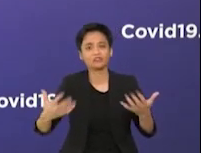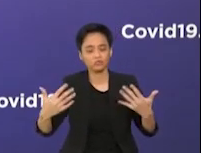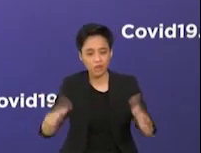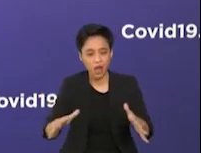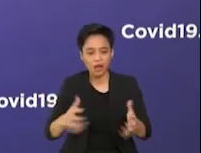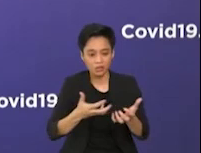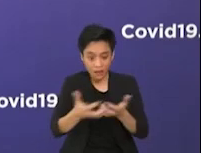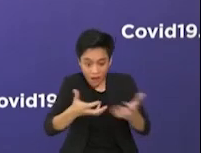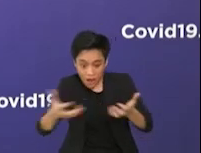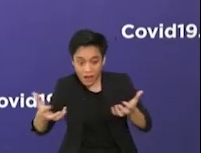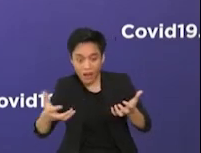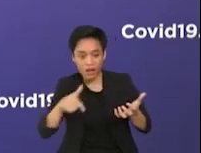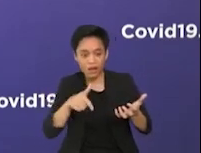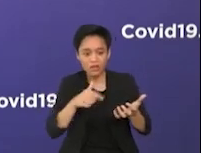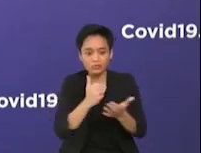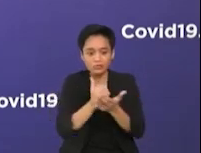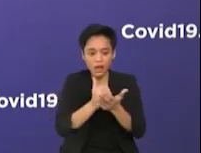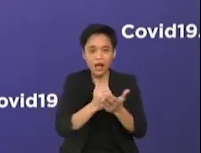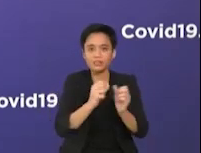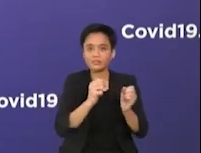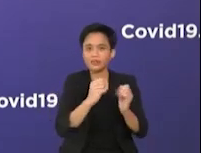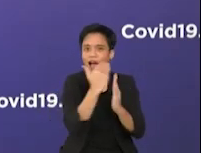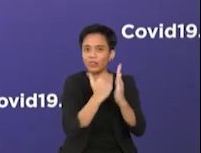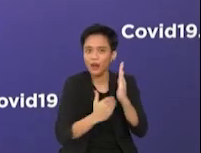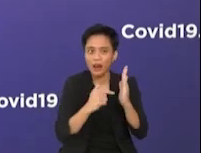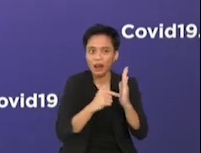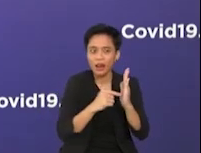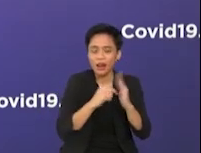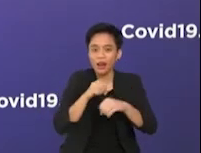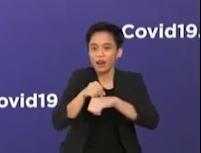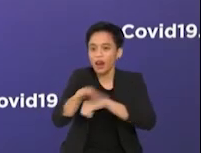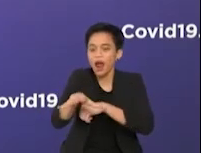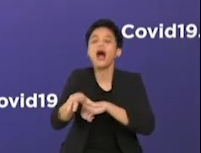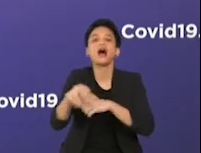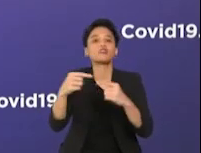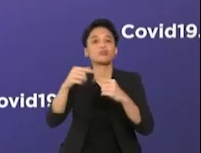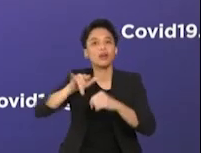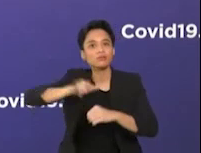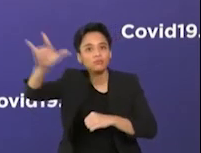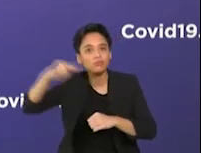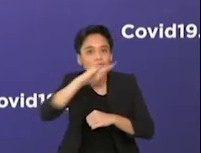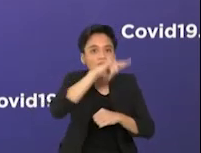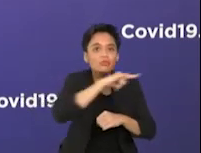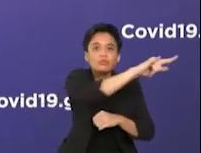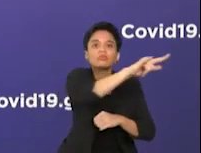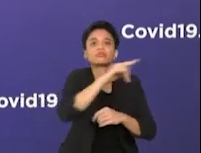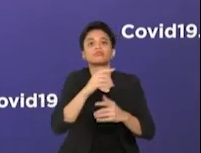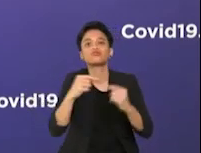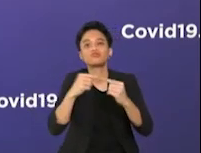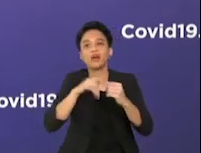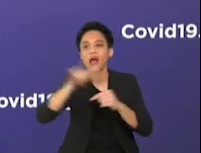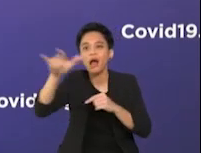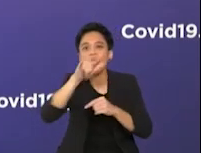Syahrini awalnya juga berimplikasi terhadap penerbangan terhadap perjalanan jarak